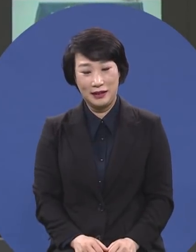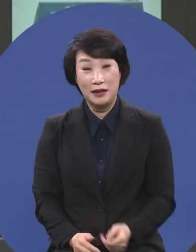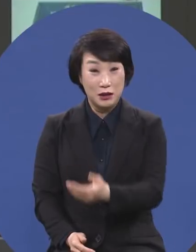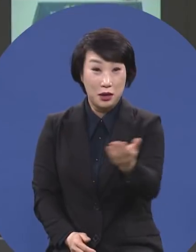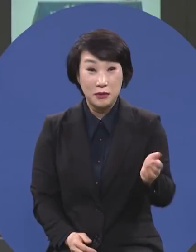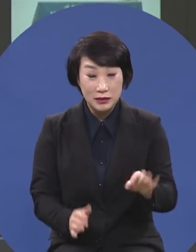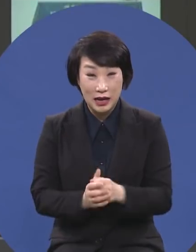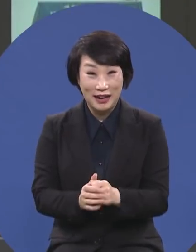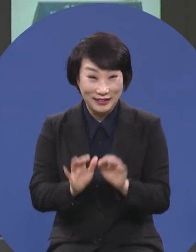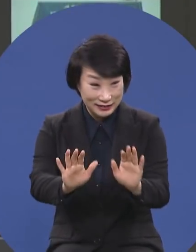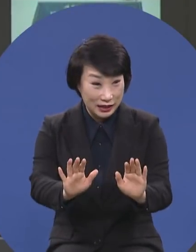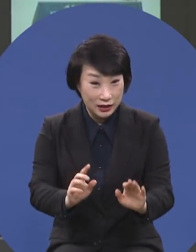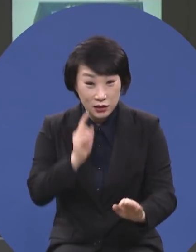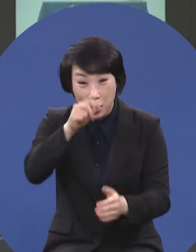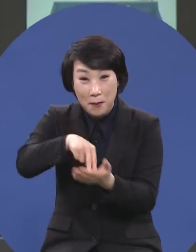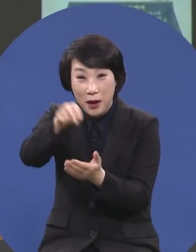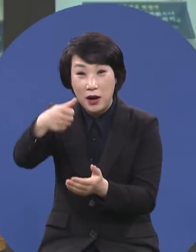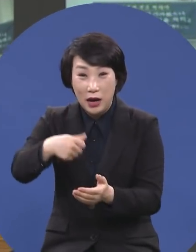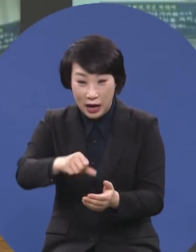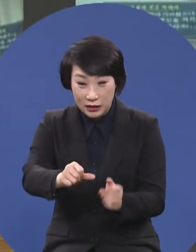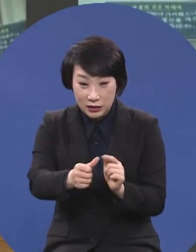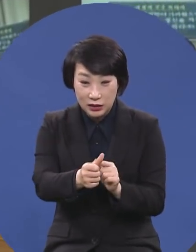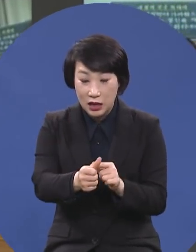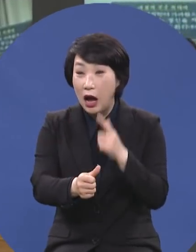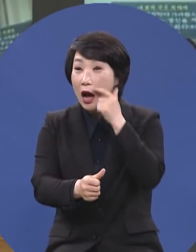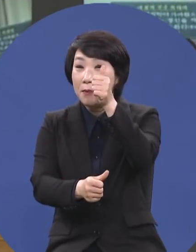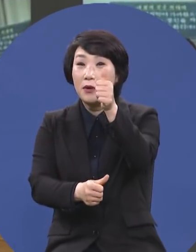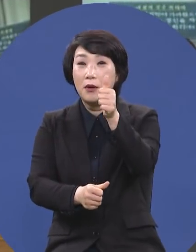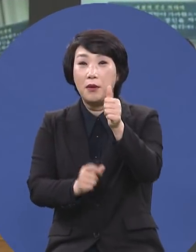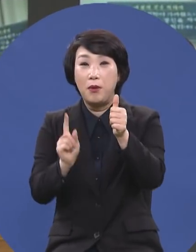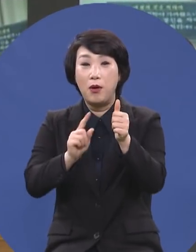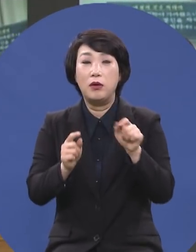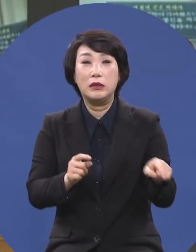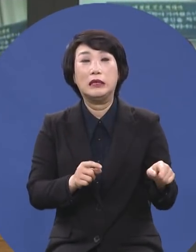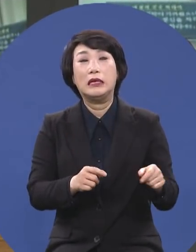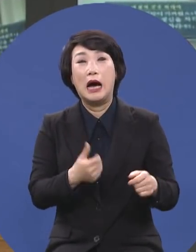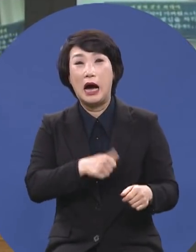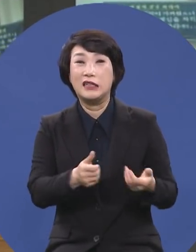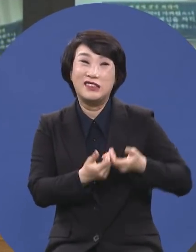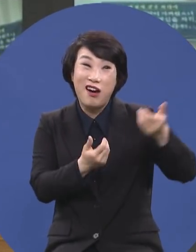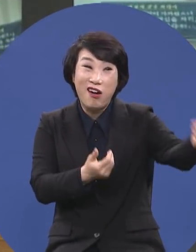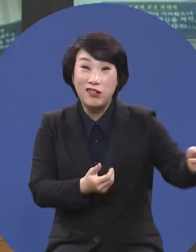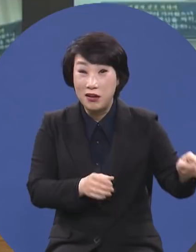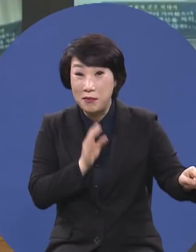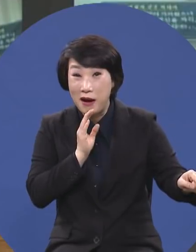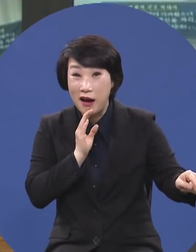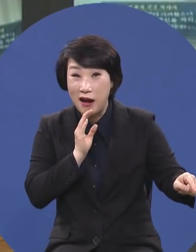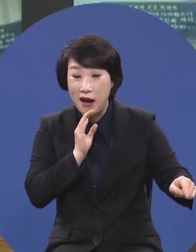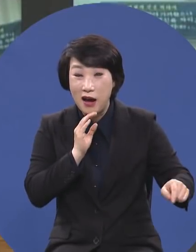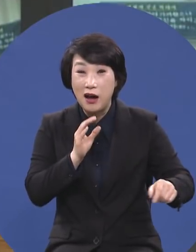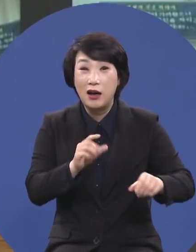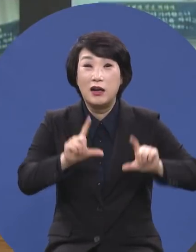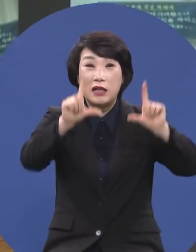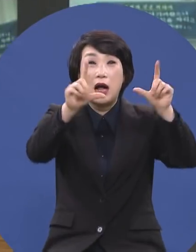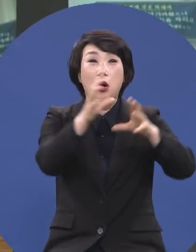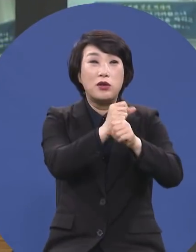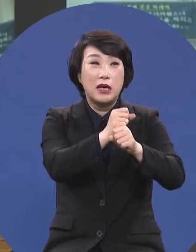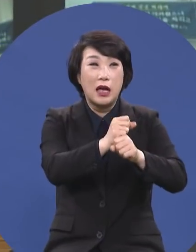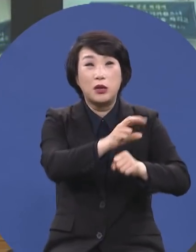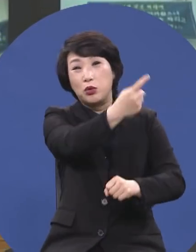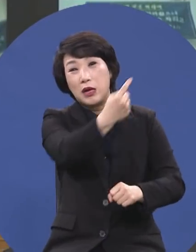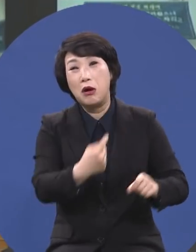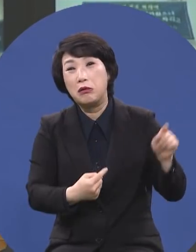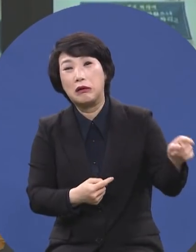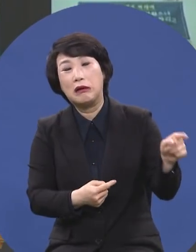탕자의 아버지는 자식이 이런 꼴을 하고 돌아올 줄을 미리